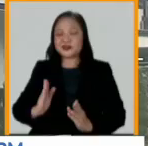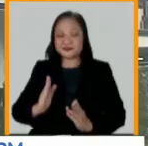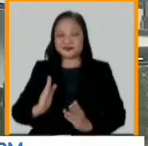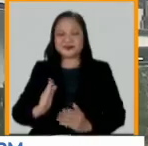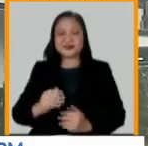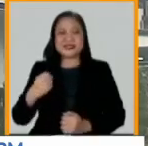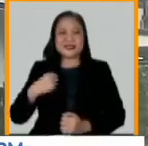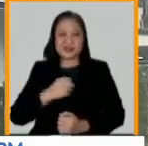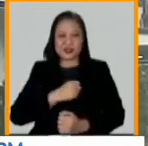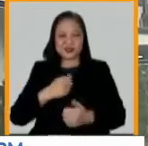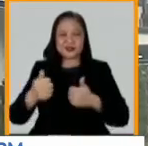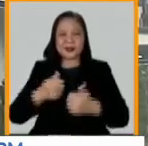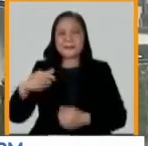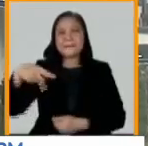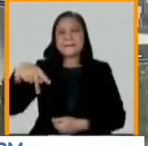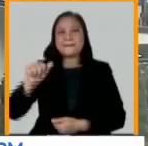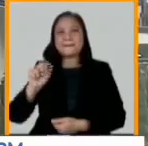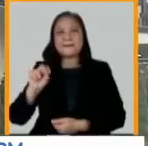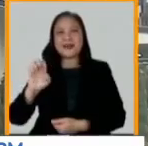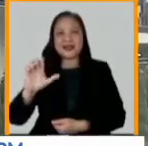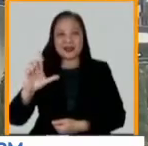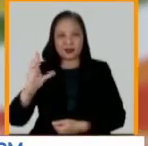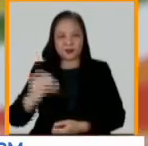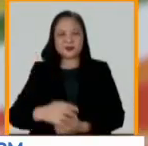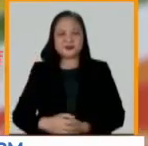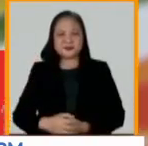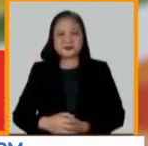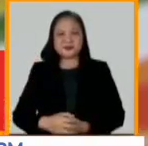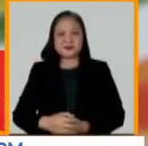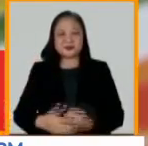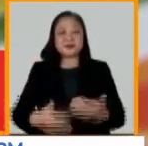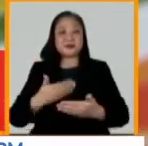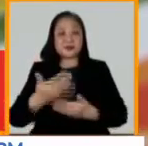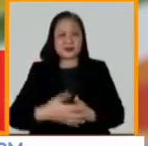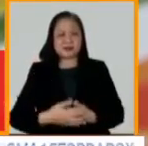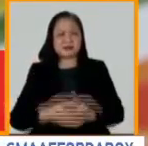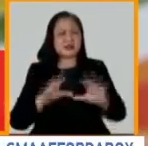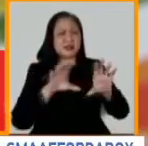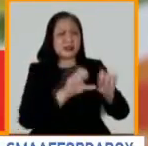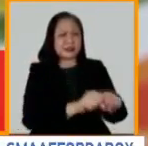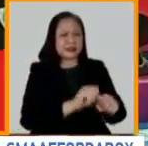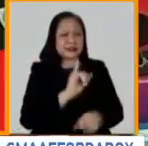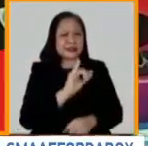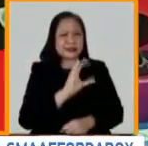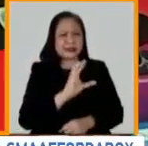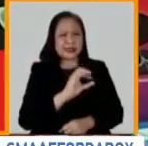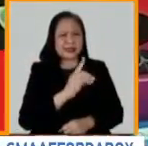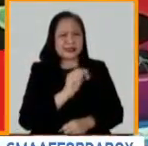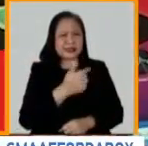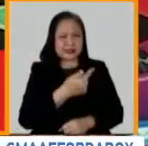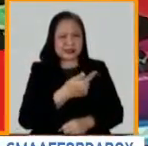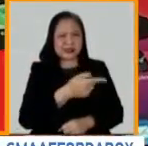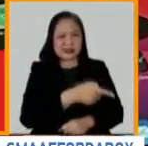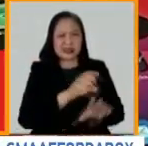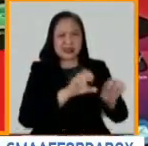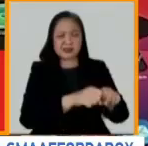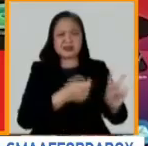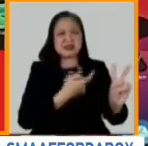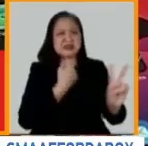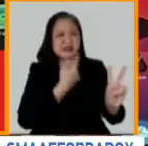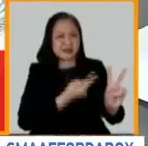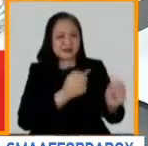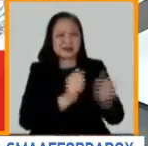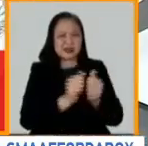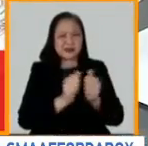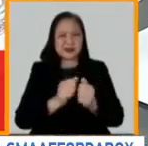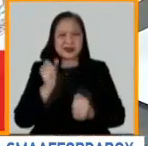Panelo. Naaresto naman ang CIDG ang dalawang suspect na nagpakilalang kaanib ng BBM Sara Unit Team sa Barangay San Bartolome sa Quezon